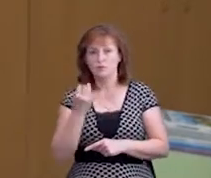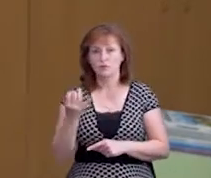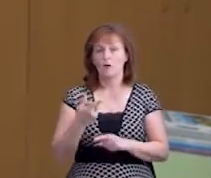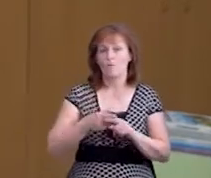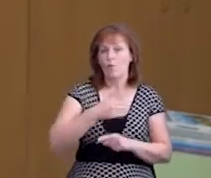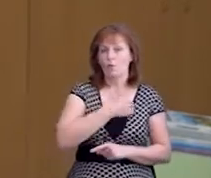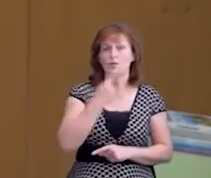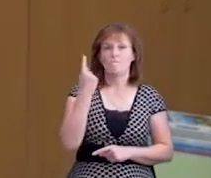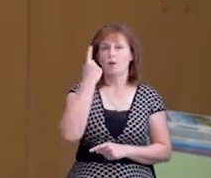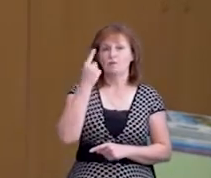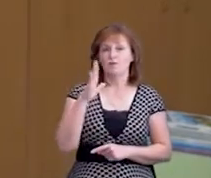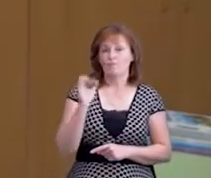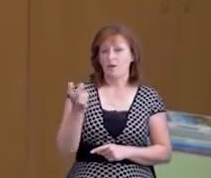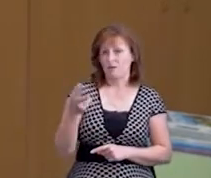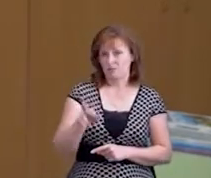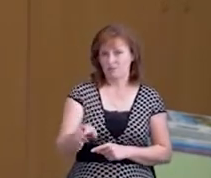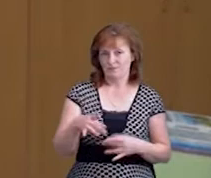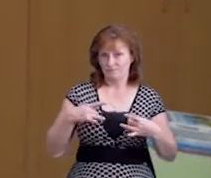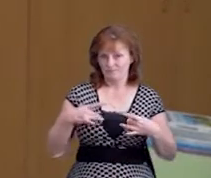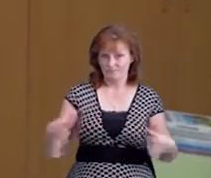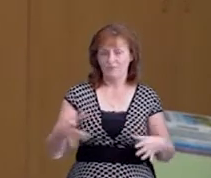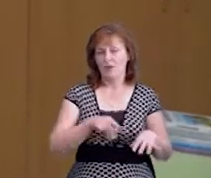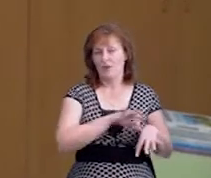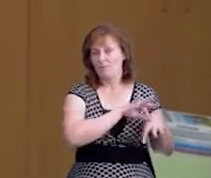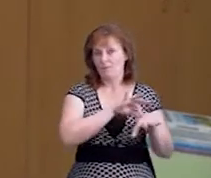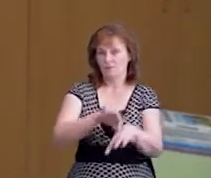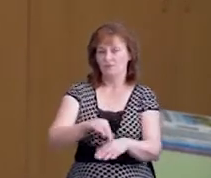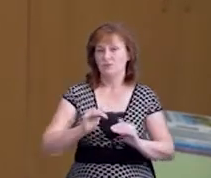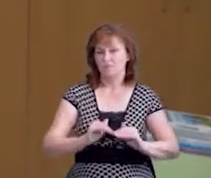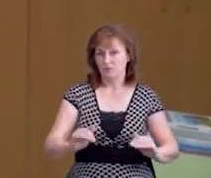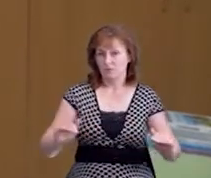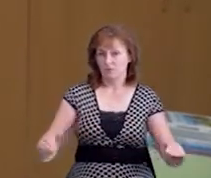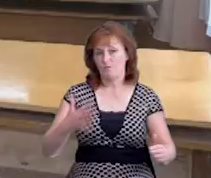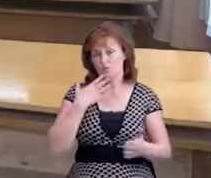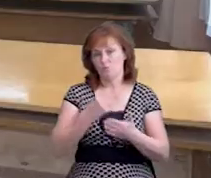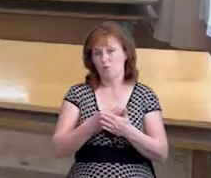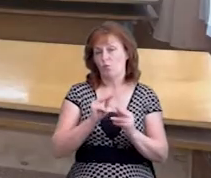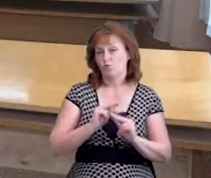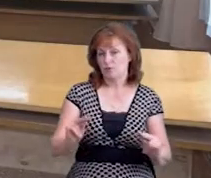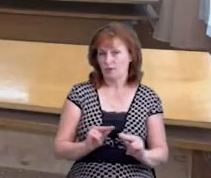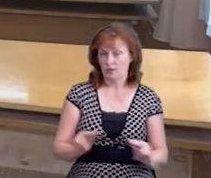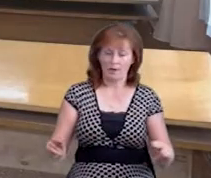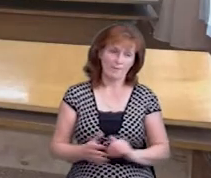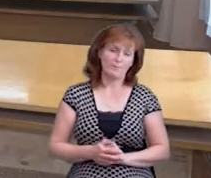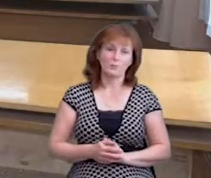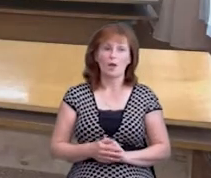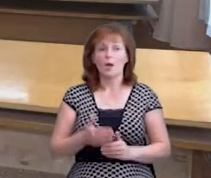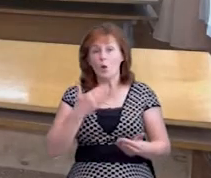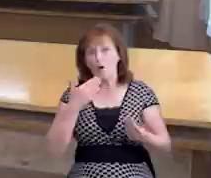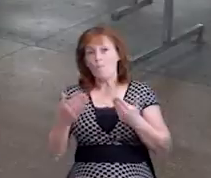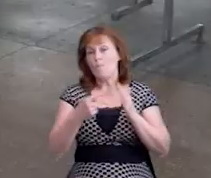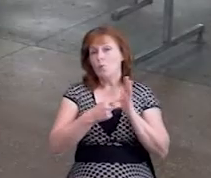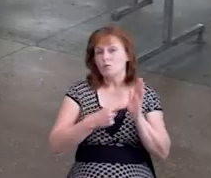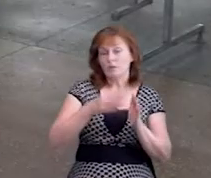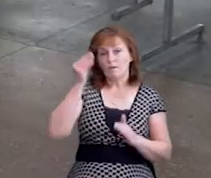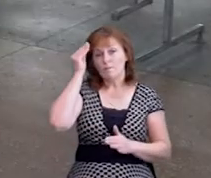хочуть 1 вересня, звичайного 1 вересня, привезти дітей до класів, до своїх вчителів. Поділили зміни у їдальні. Під час